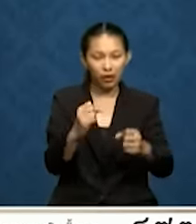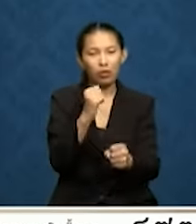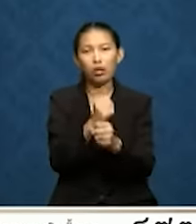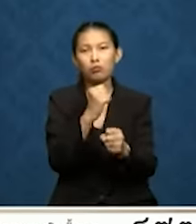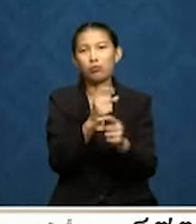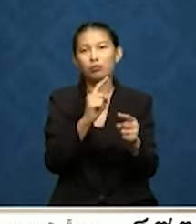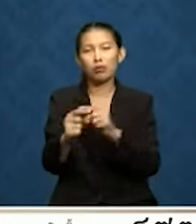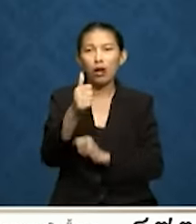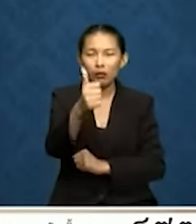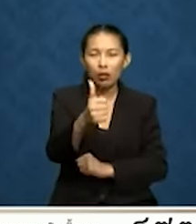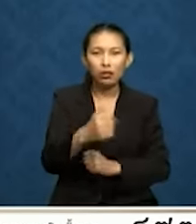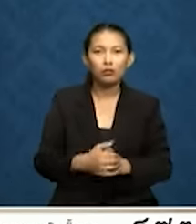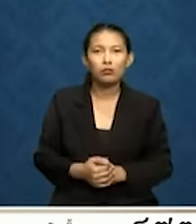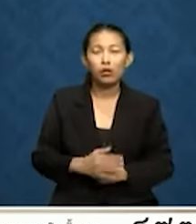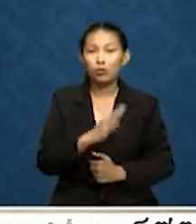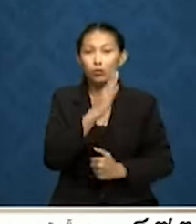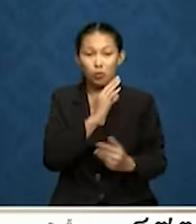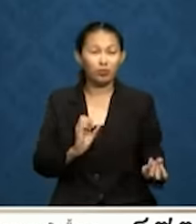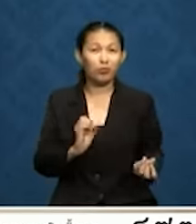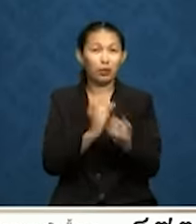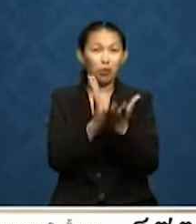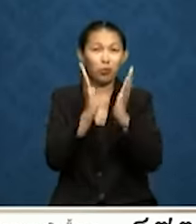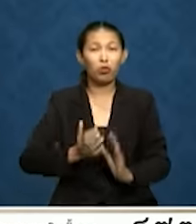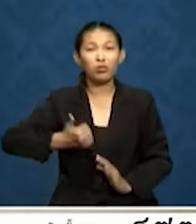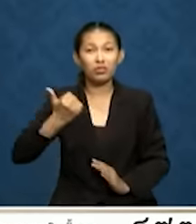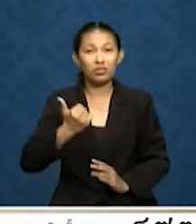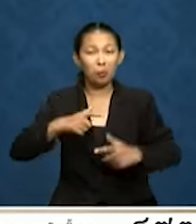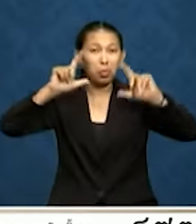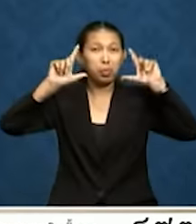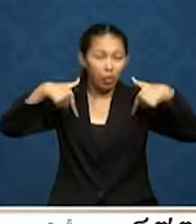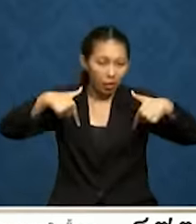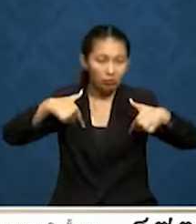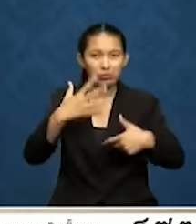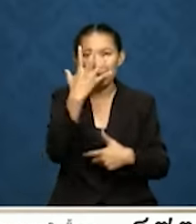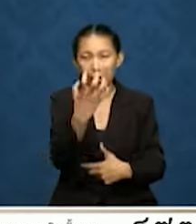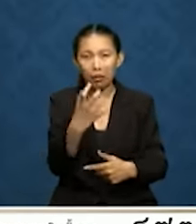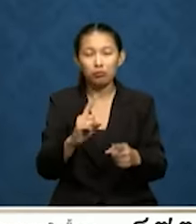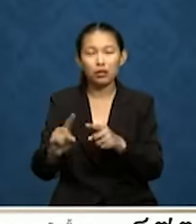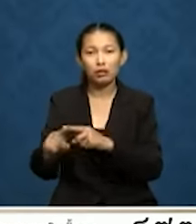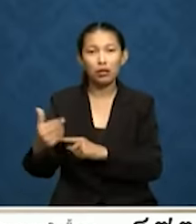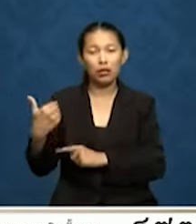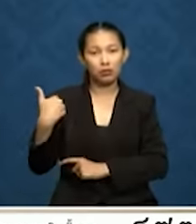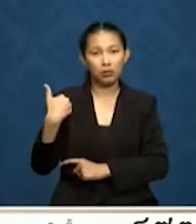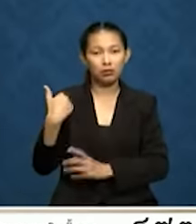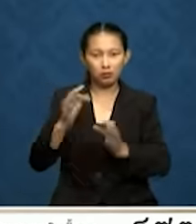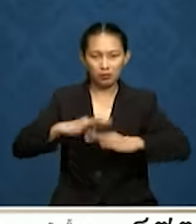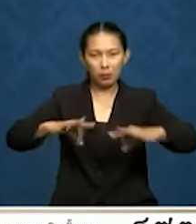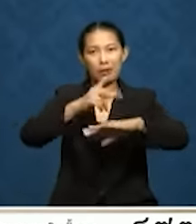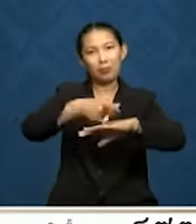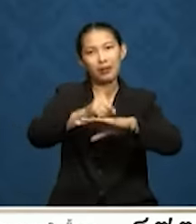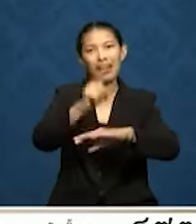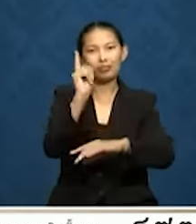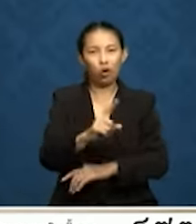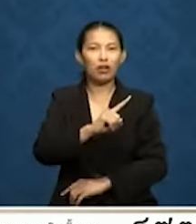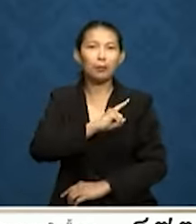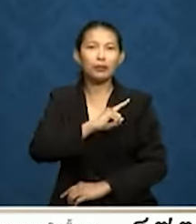ให้กระทำถ้ากระทบกระเทือนบุคคลใดที่เสียหายหรือใครที่เสียหายท่านต้องรับผิดชอบกับ